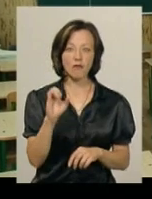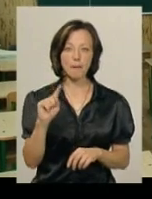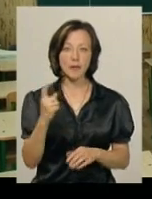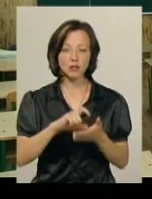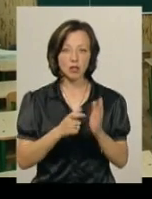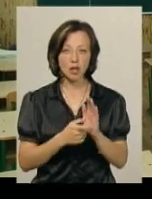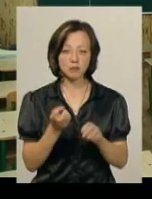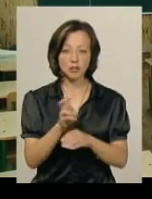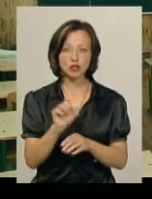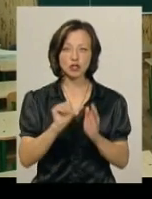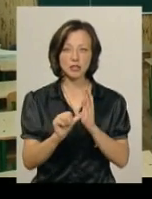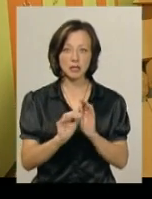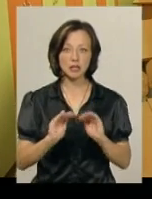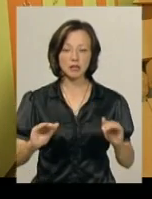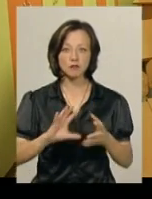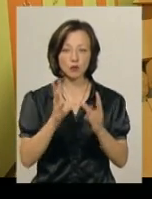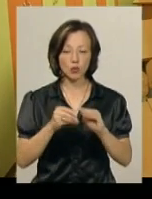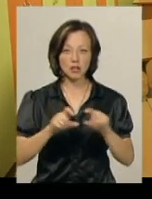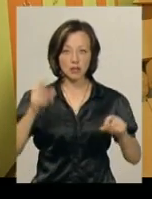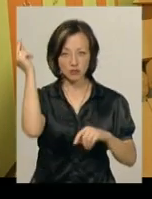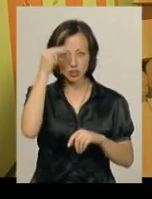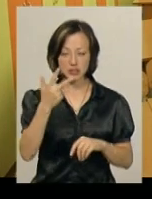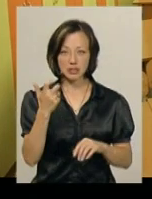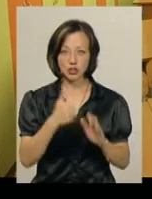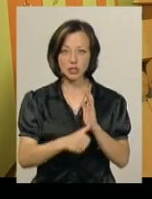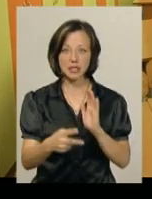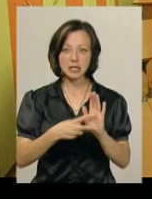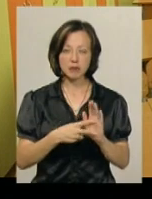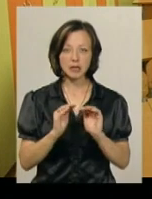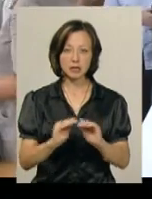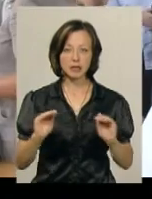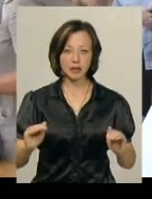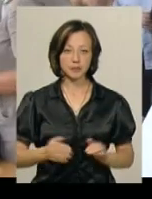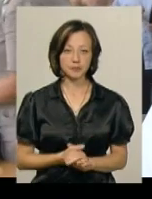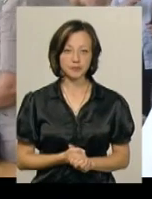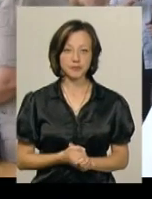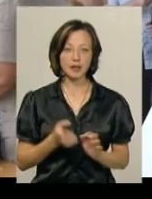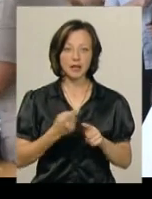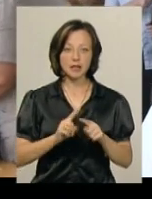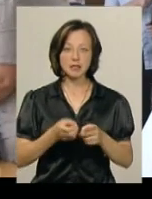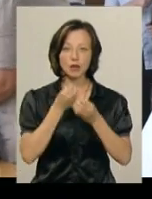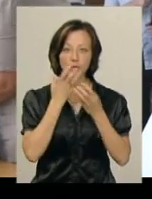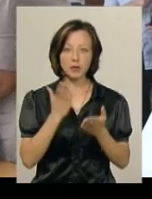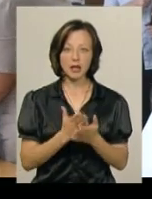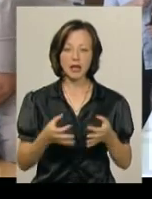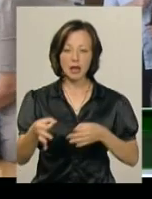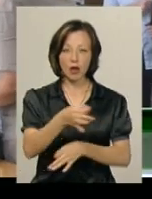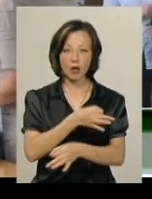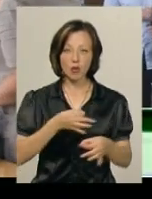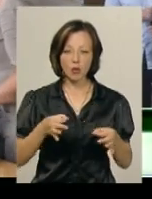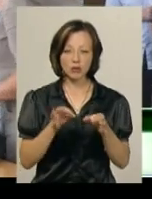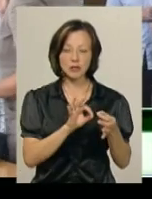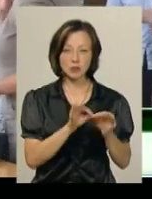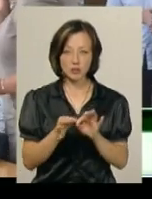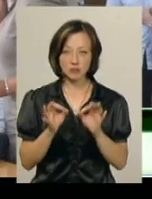клас підуть 60 учнів. Усього ж у закладі навчатимуться 367 школярів. Це добре, що є діалог, є конструктивний діалог,